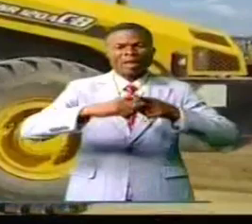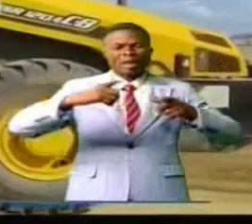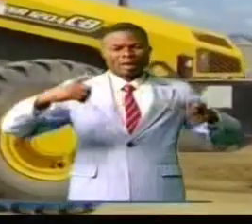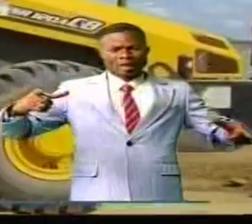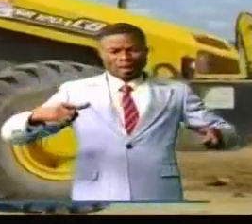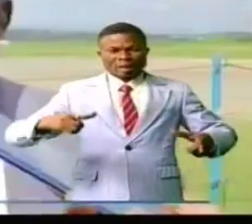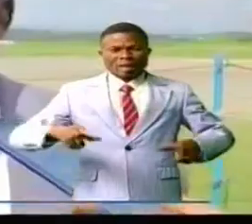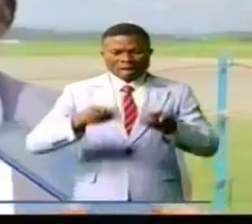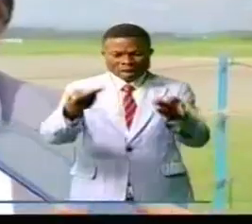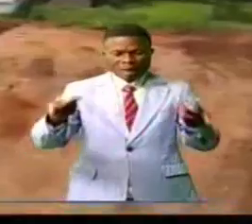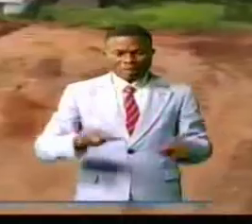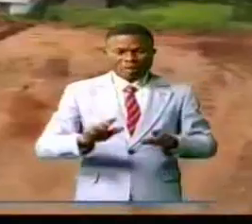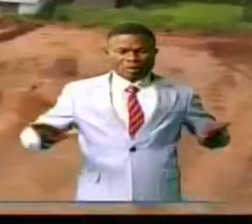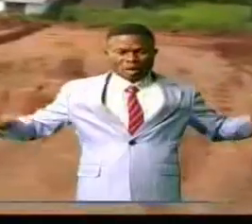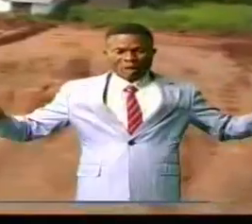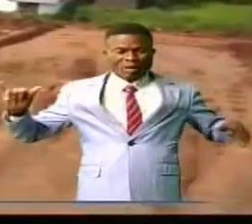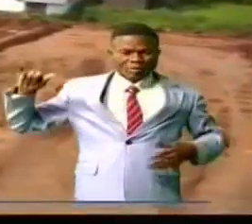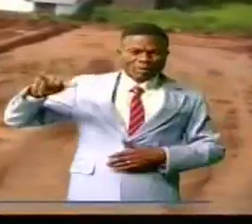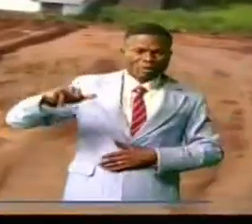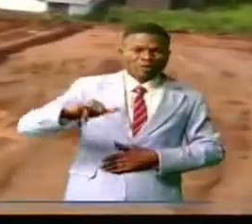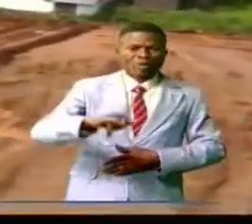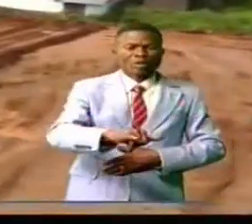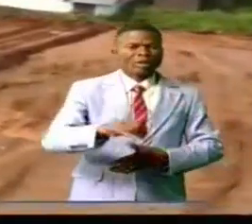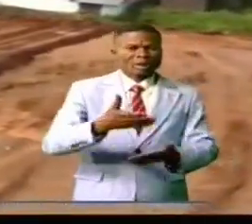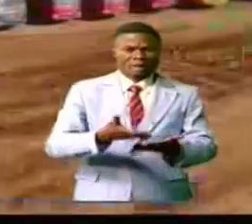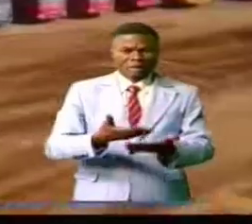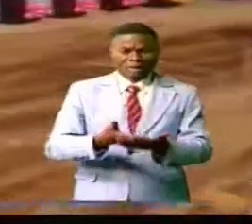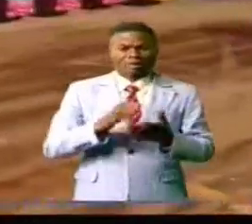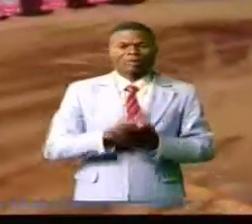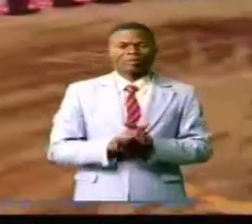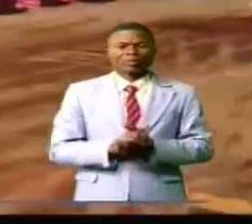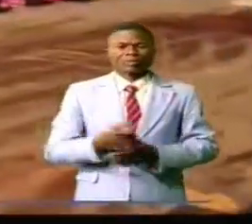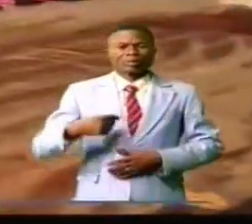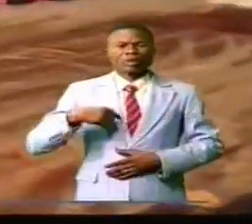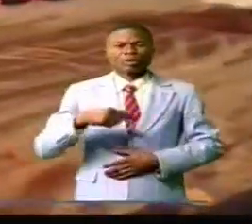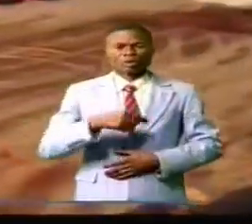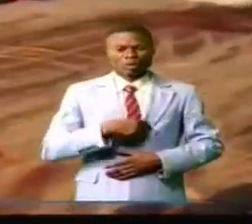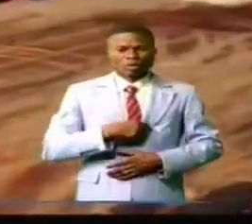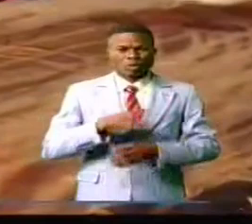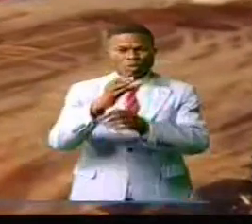de la piste d'atterrissage. Pour le moment, nous avons une longueur de